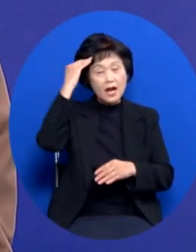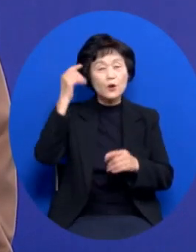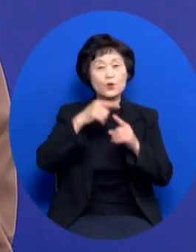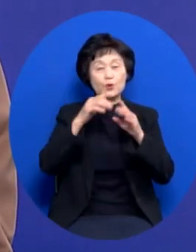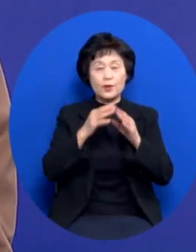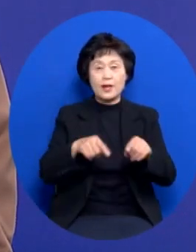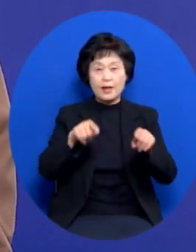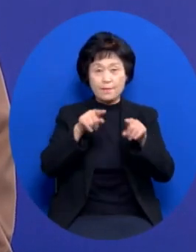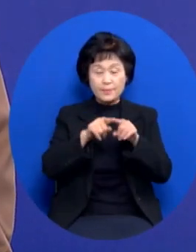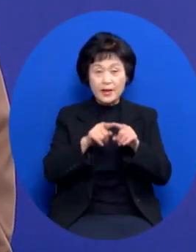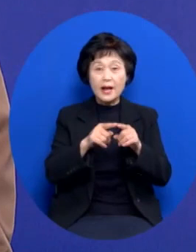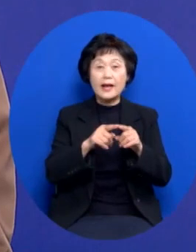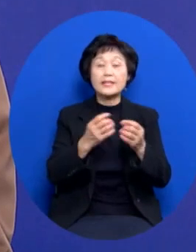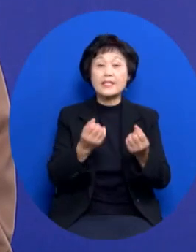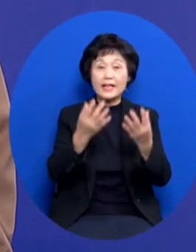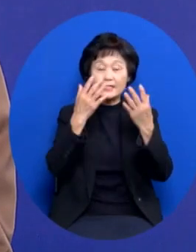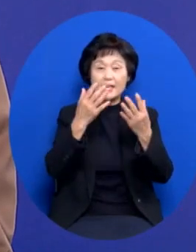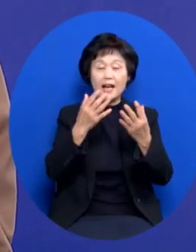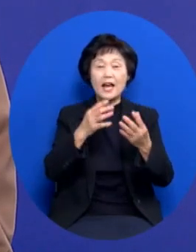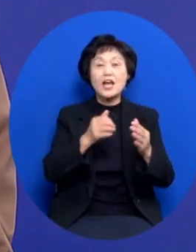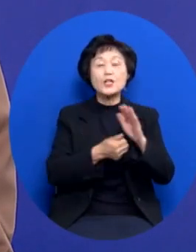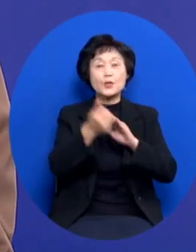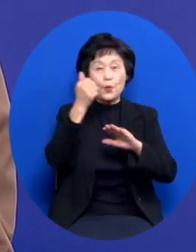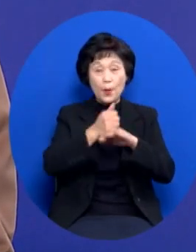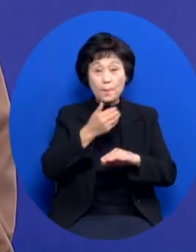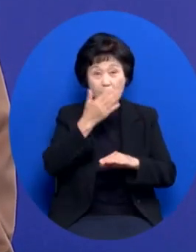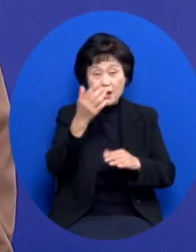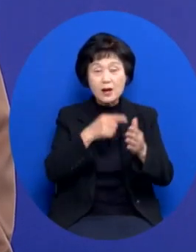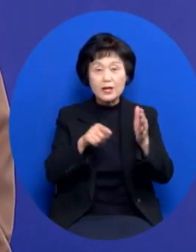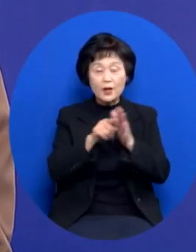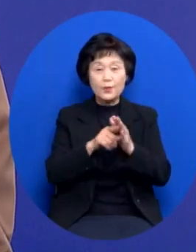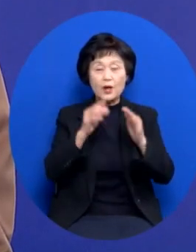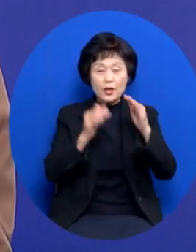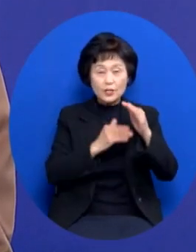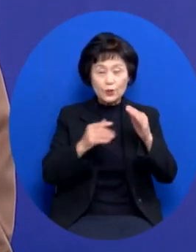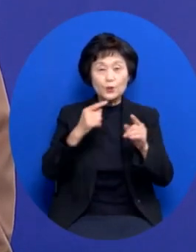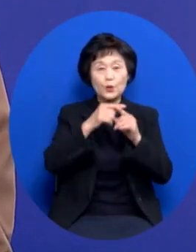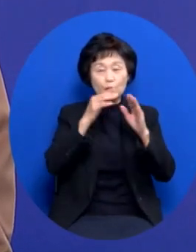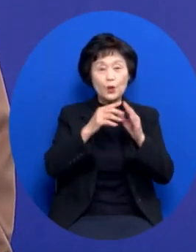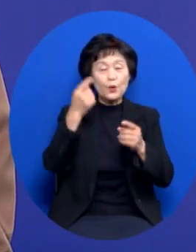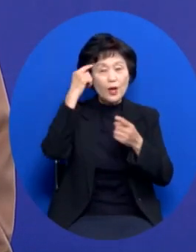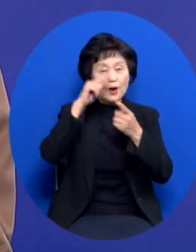함께하는 이 퍼레이드가 성공적으로 정착될 수 있도록 교회와 성도 여러분의 많은 관심과